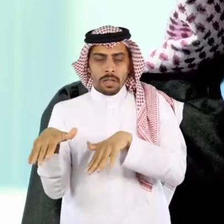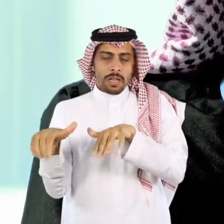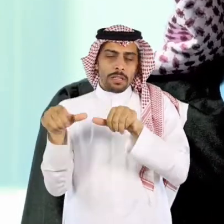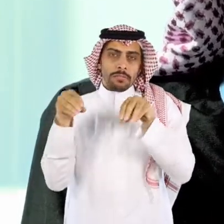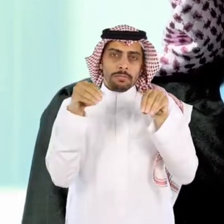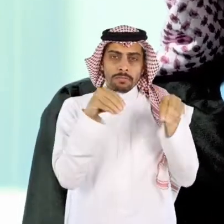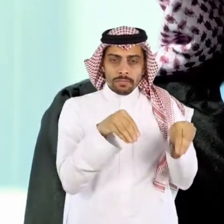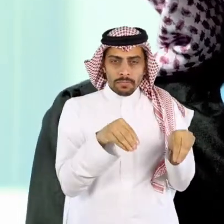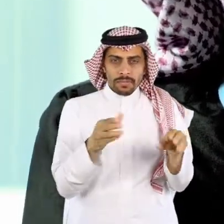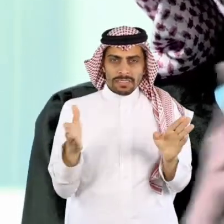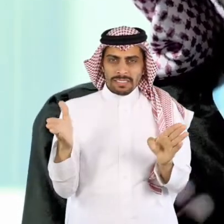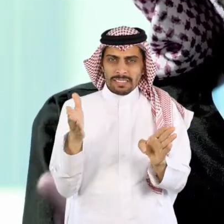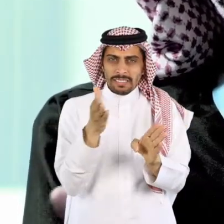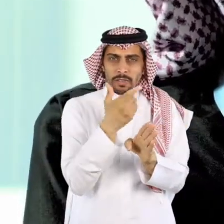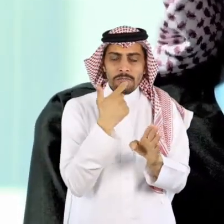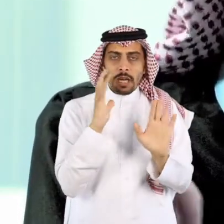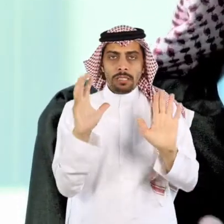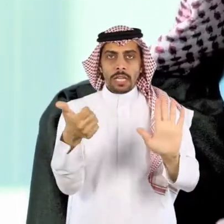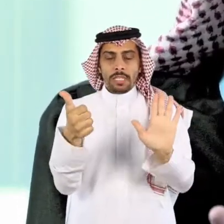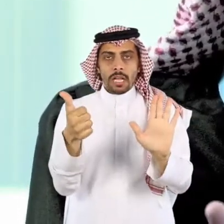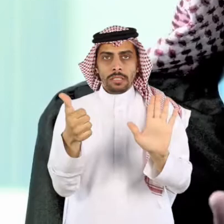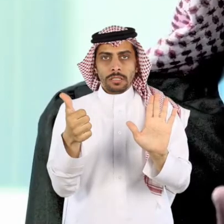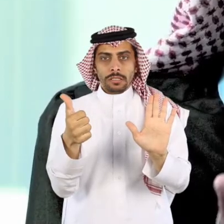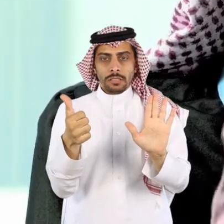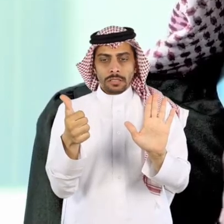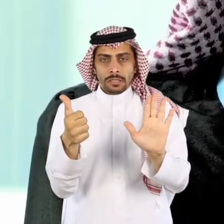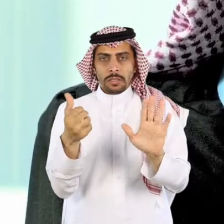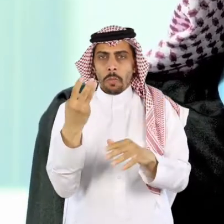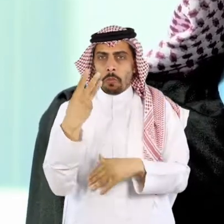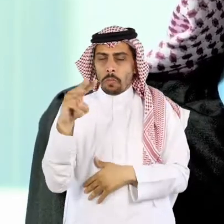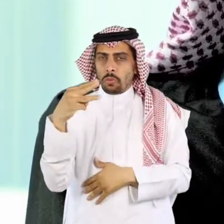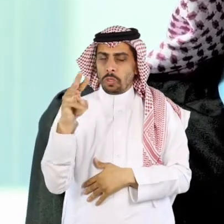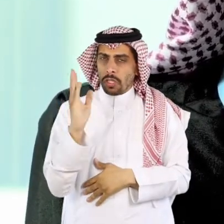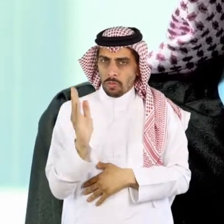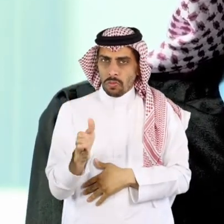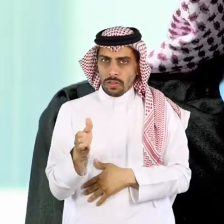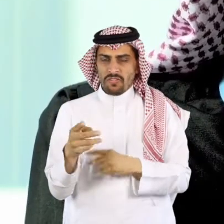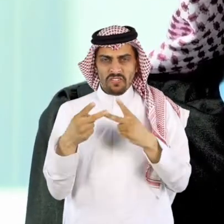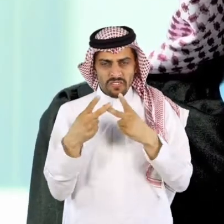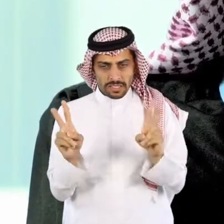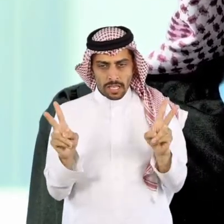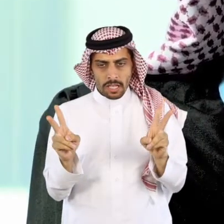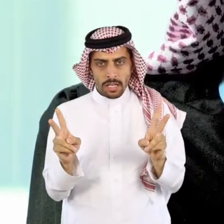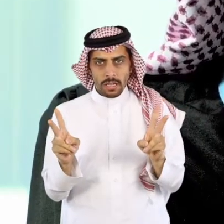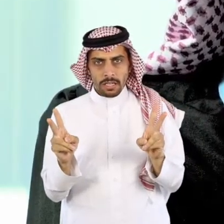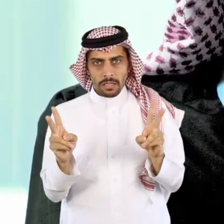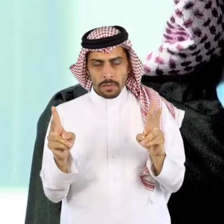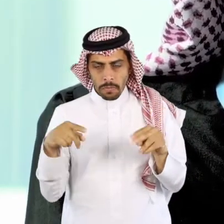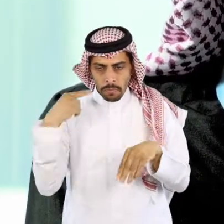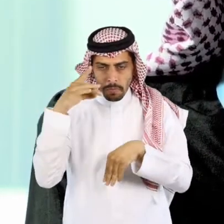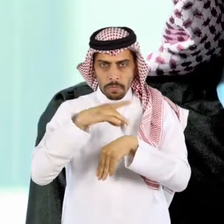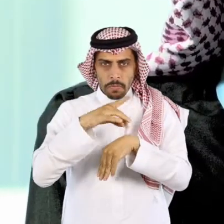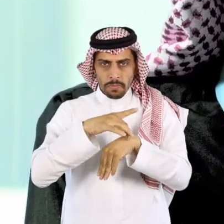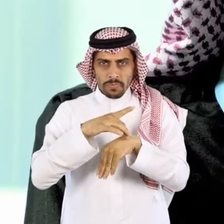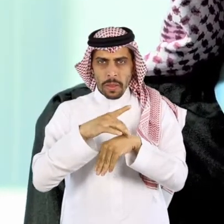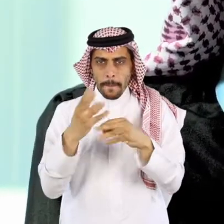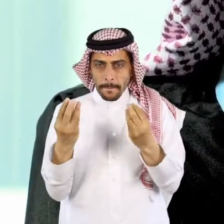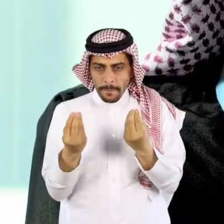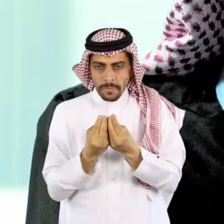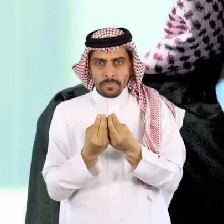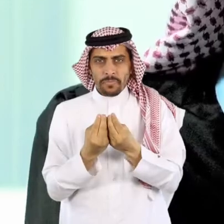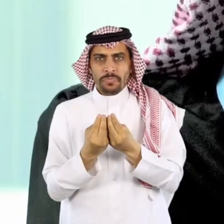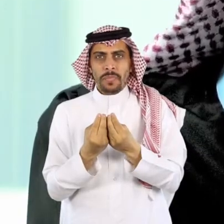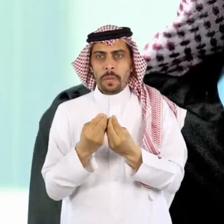طبيعي الحمد لله إلين عمري 16 وأنا في المتوسط. يمكن جاني مرض اسمه